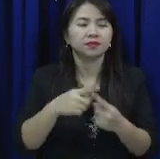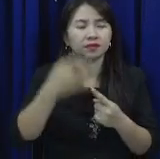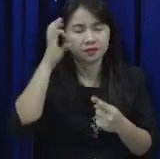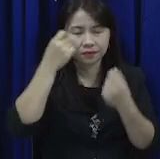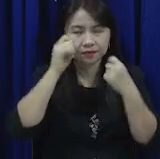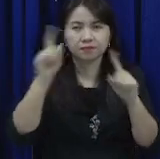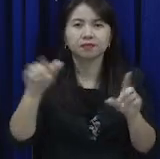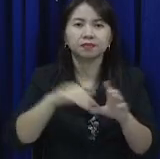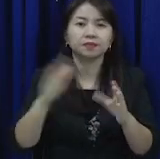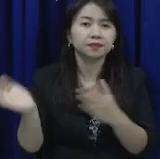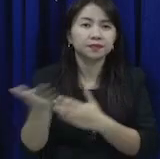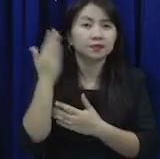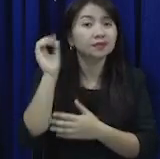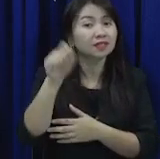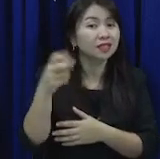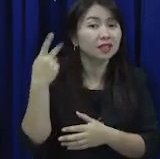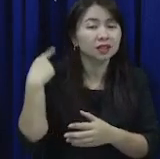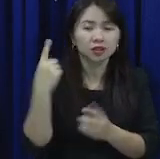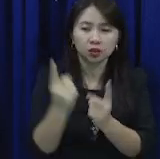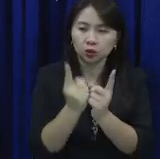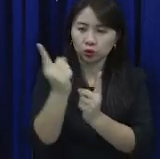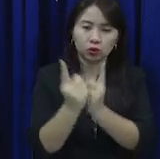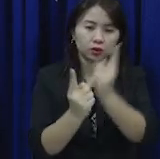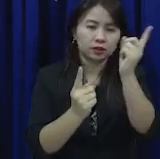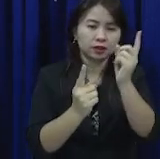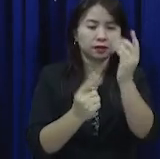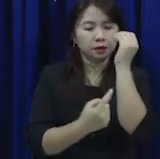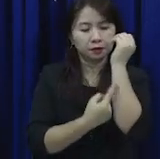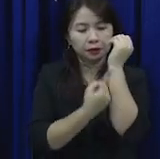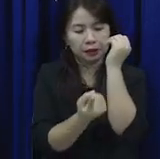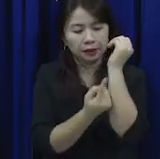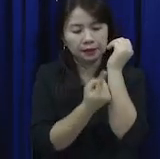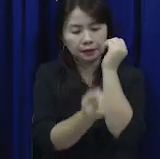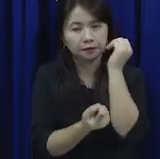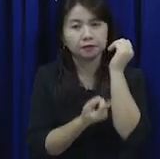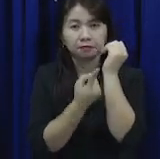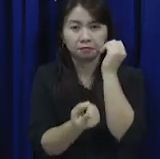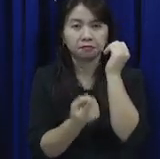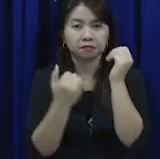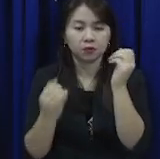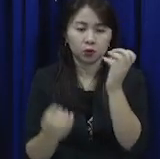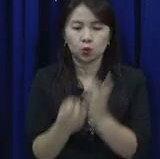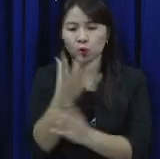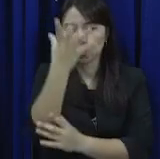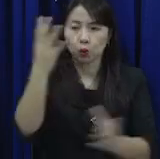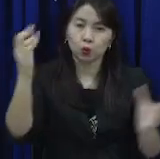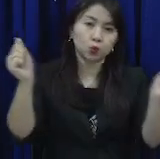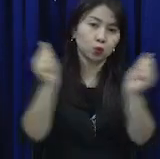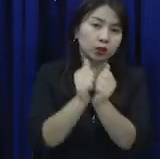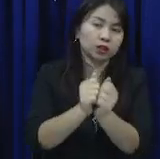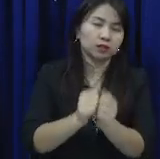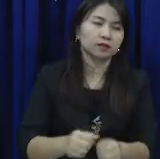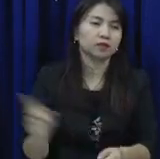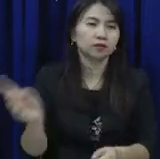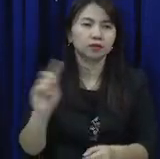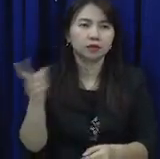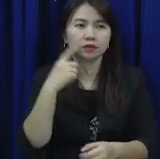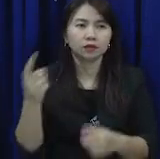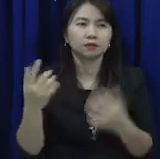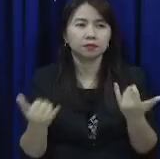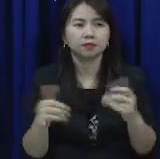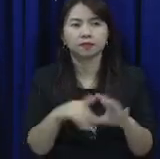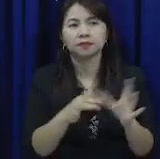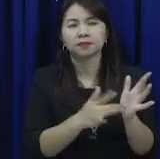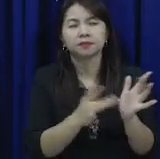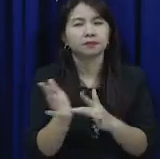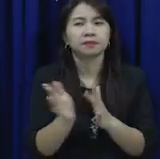abay may mga tinik sinik na may mga Tears na na nakatanim din ano ang sabi ng panginoon doon regarding